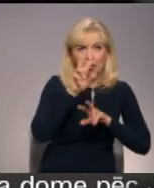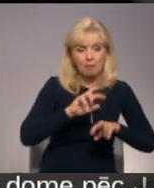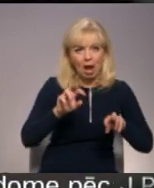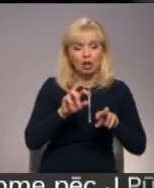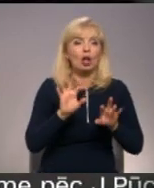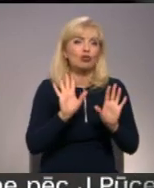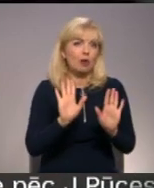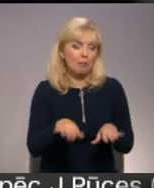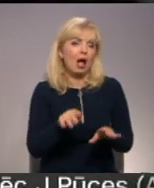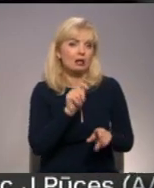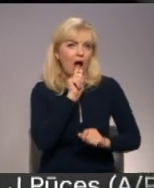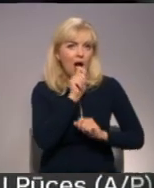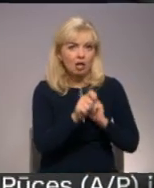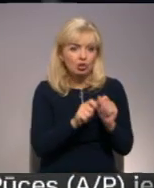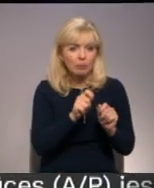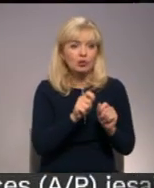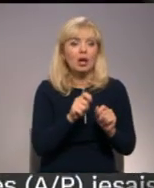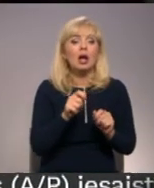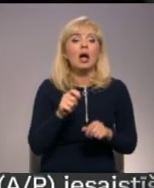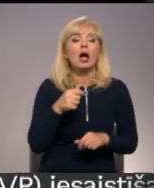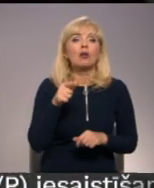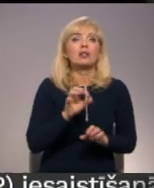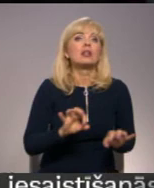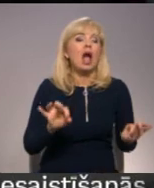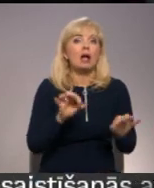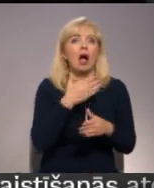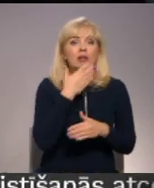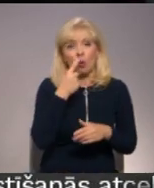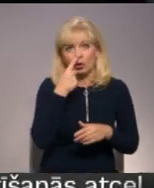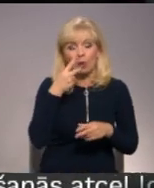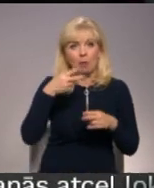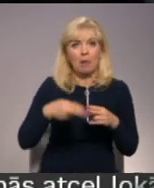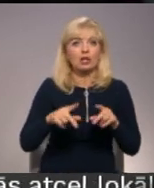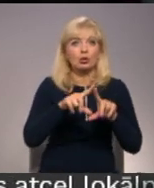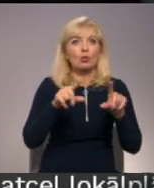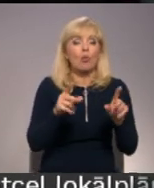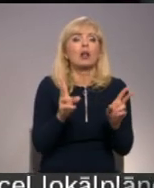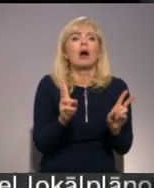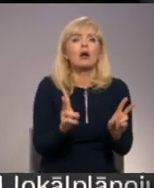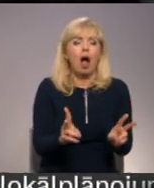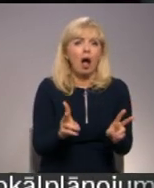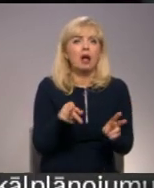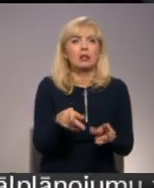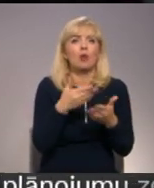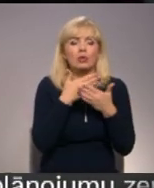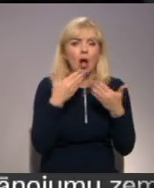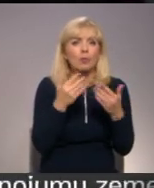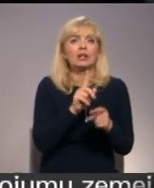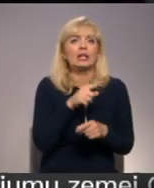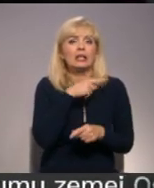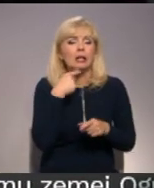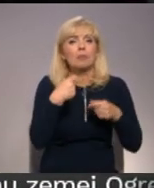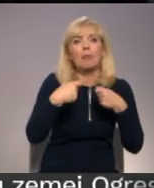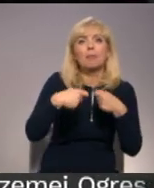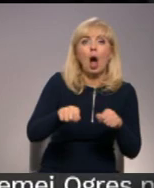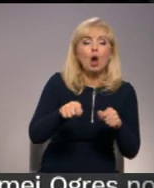godīgi. Kā, piemēram, jau cilvēks, kam vēl nekā nav, viņš tikko ir pabeidz skolu sāc strādāt. Nu kā? Tev pat nav tur gribot, ko pārdot vai